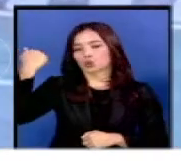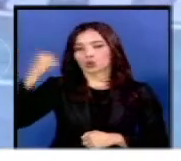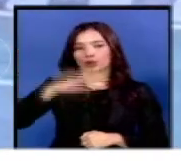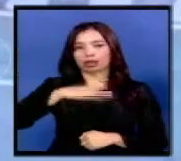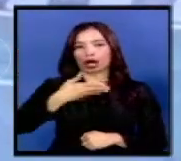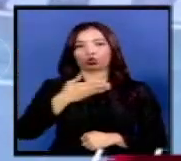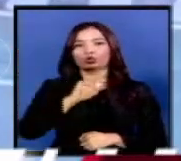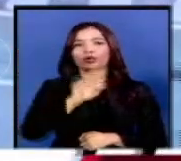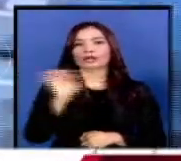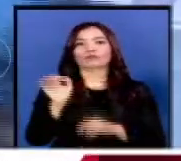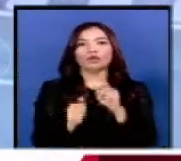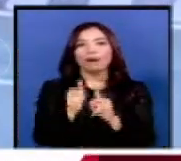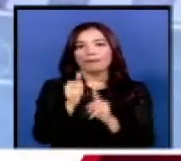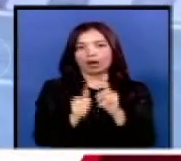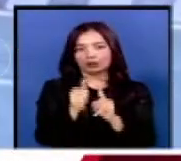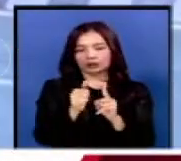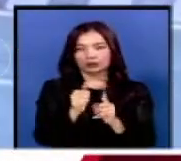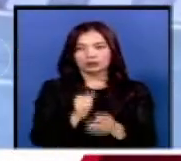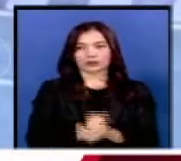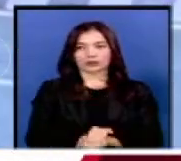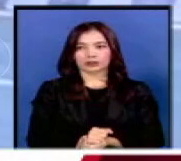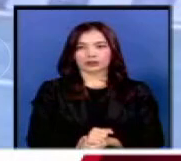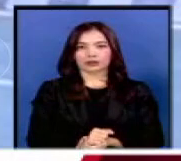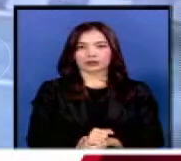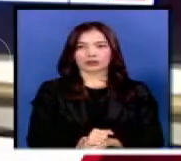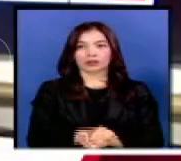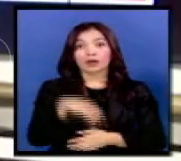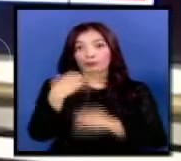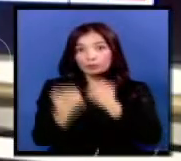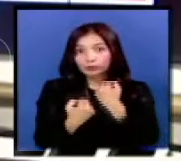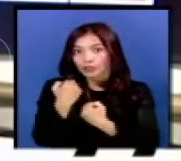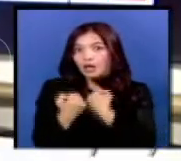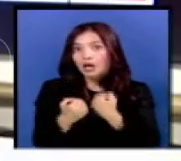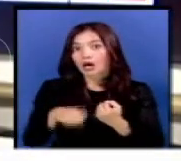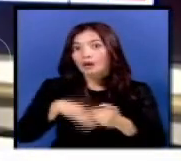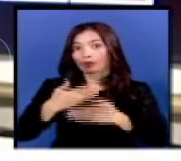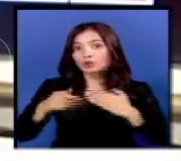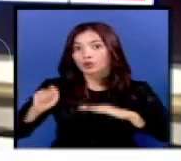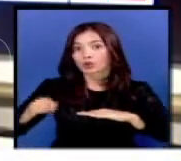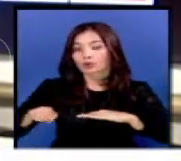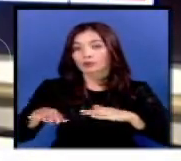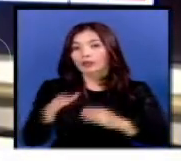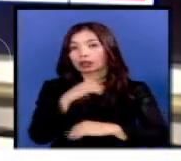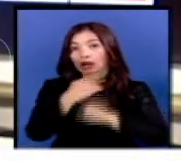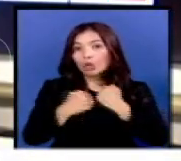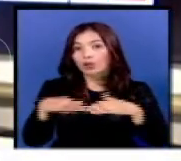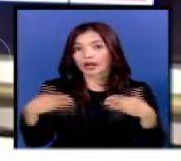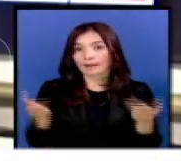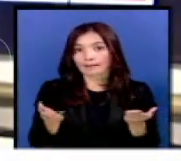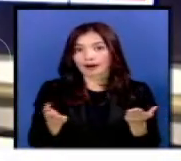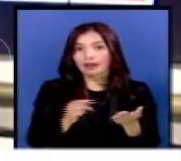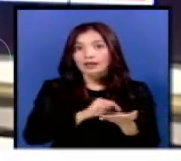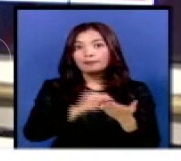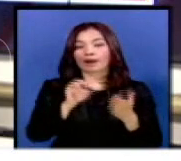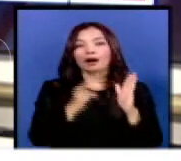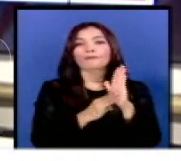tahun 2016. Baik, Farah. Lantas apa upaya hukum yang dilakukan Ibu Mas Riah ini? Apakah Anda sudah